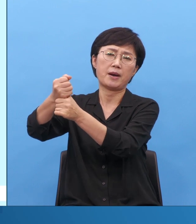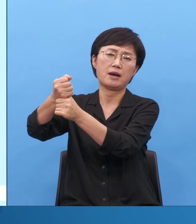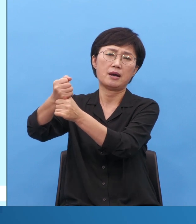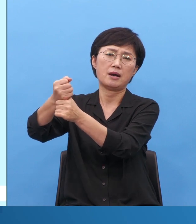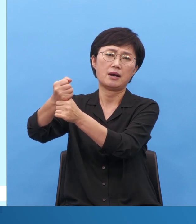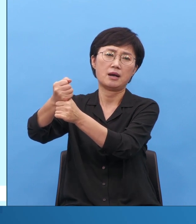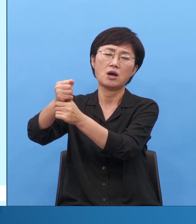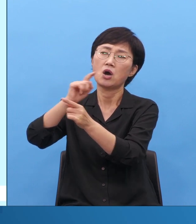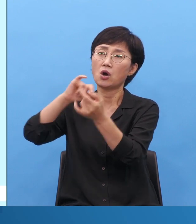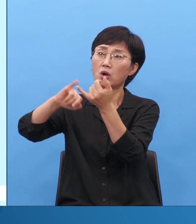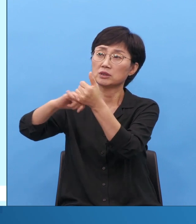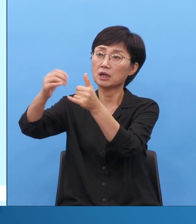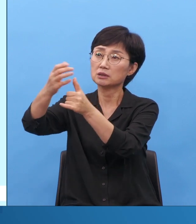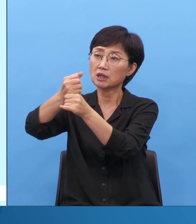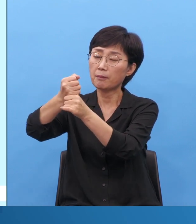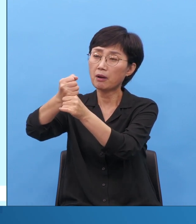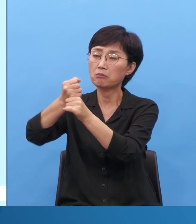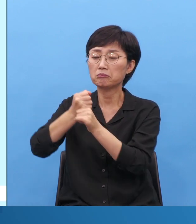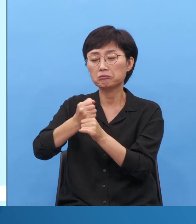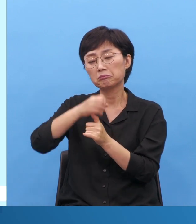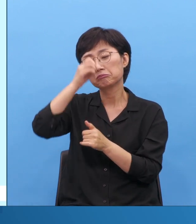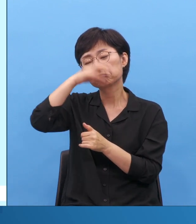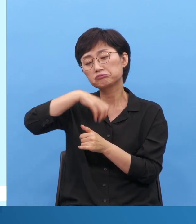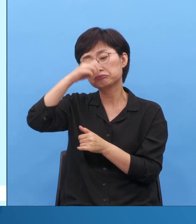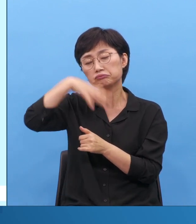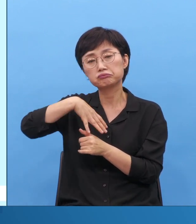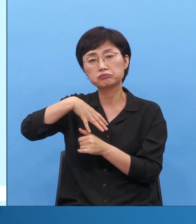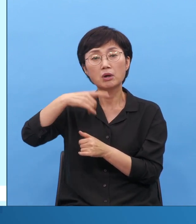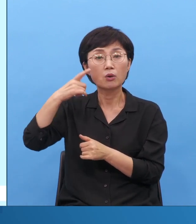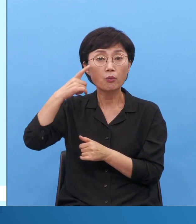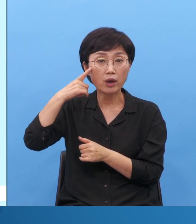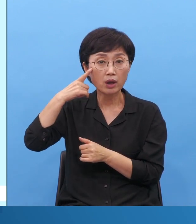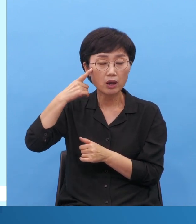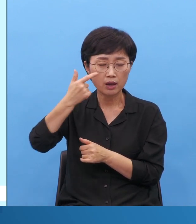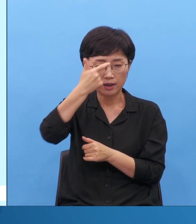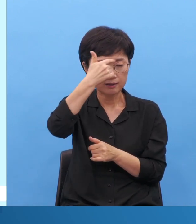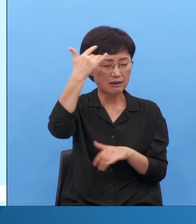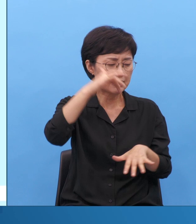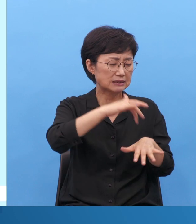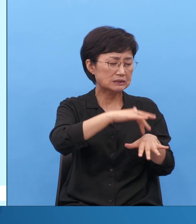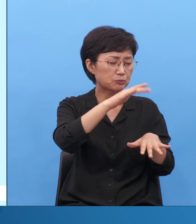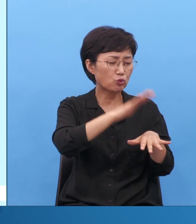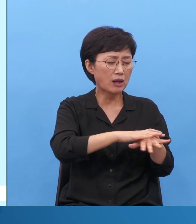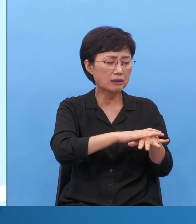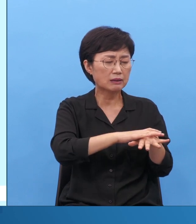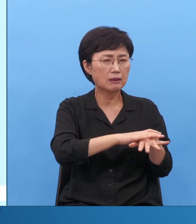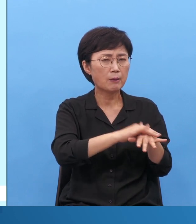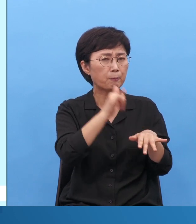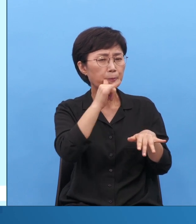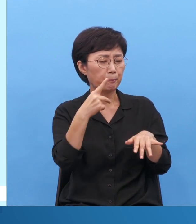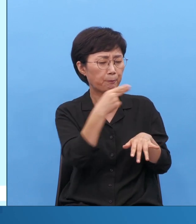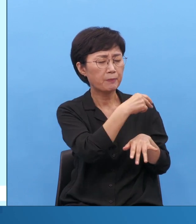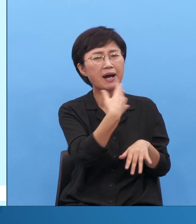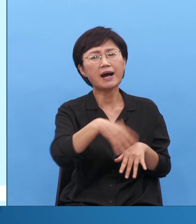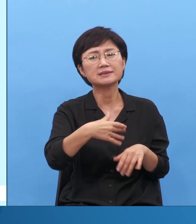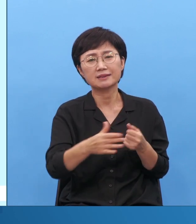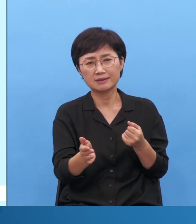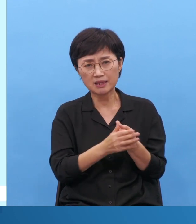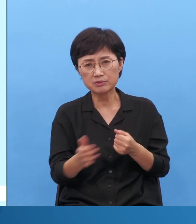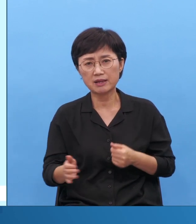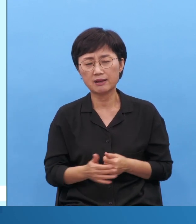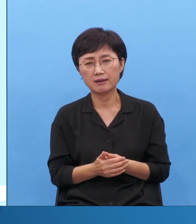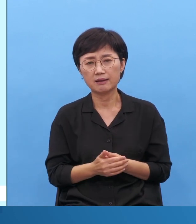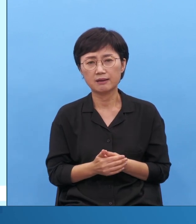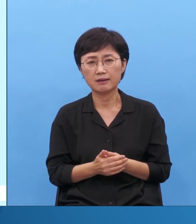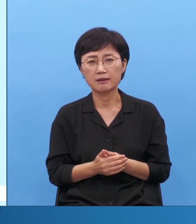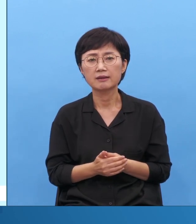언약을 실제 누리지 못하는 이유는 과거의 습관, 현실 문제에 빠져 본질을 놓치기 때문이라고 말했습니다.